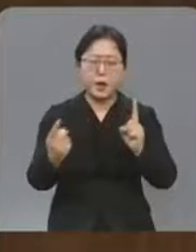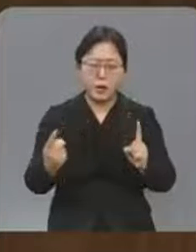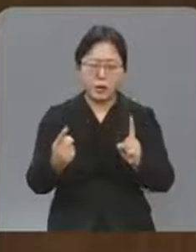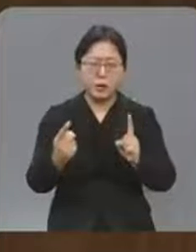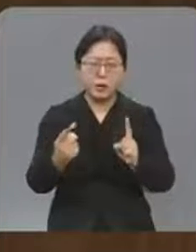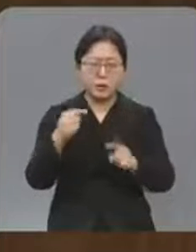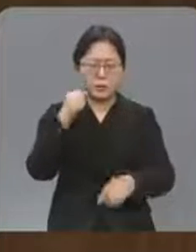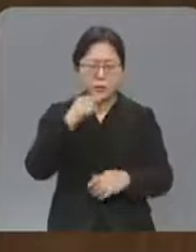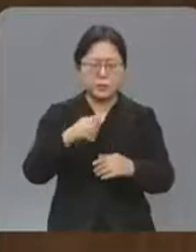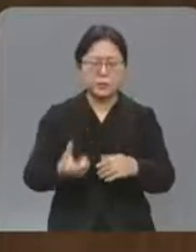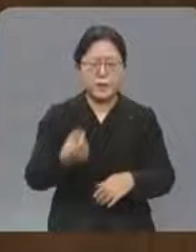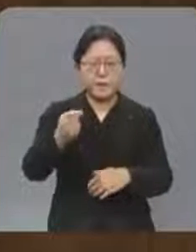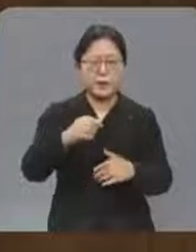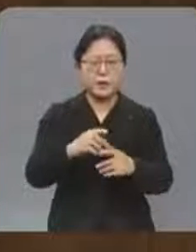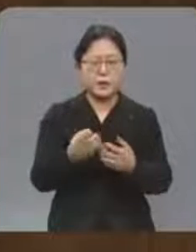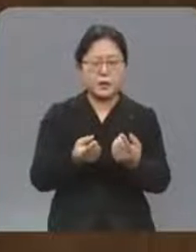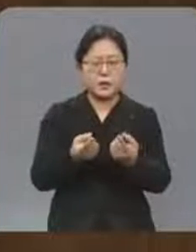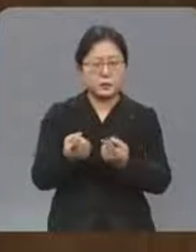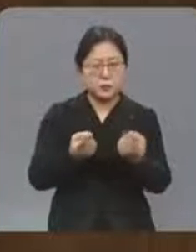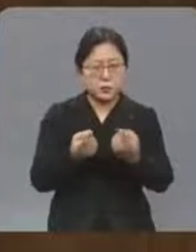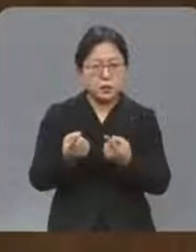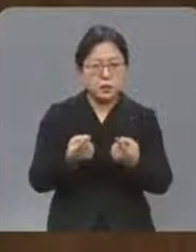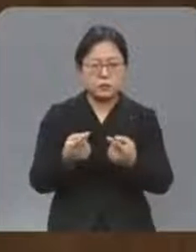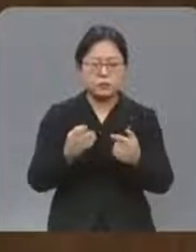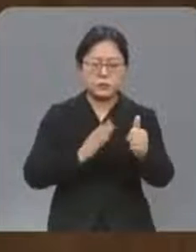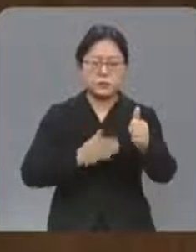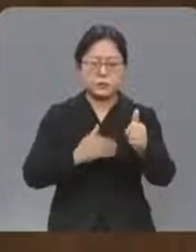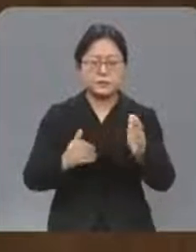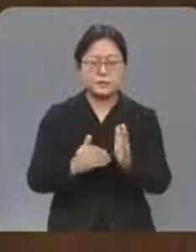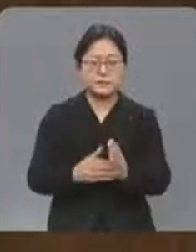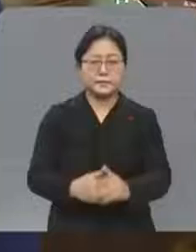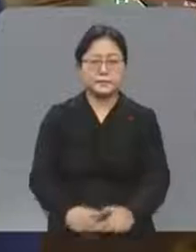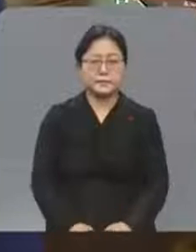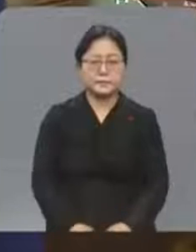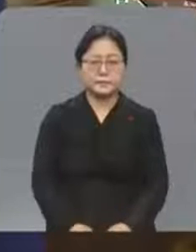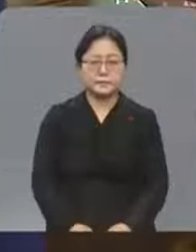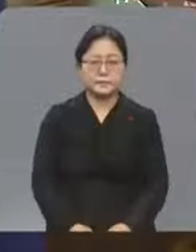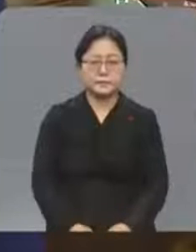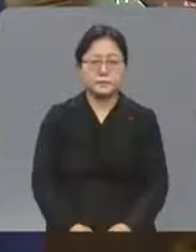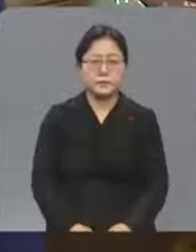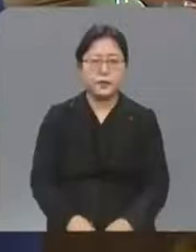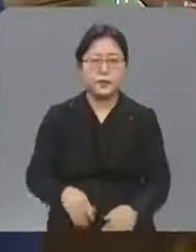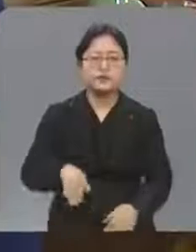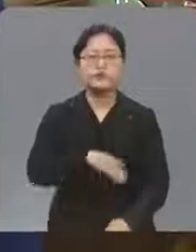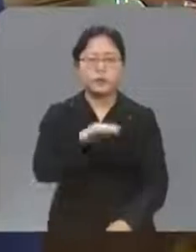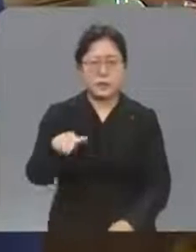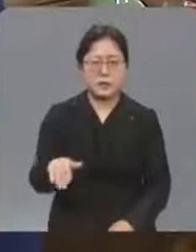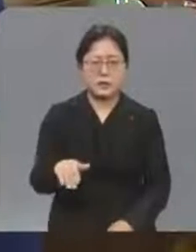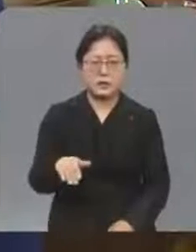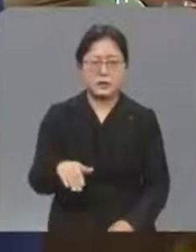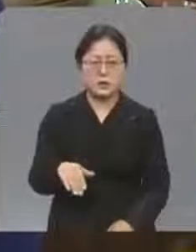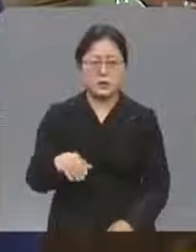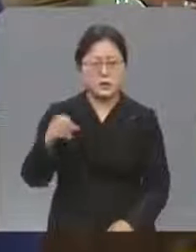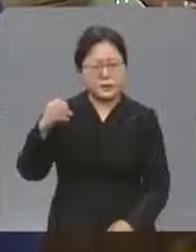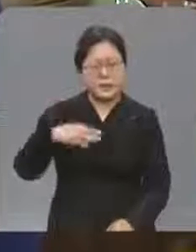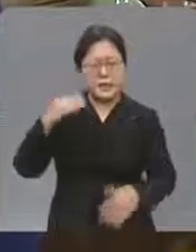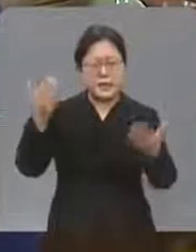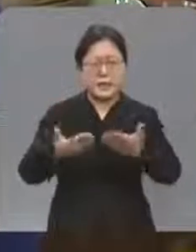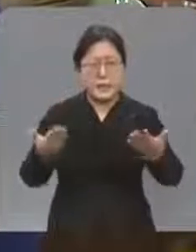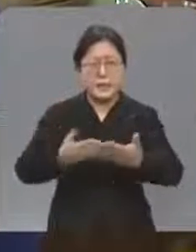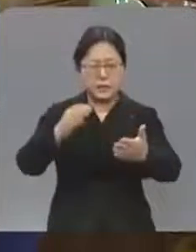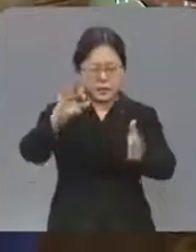조치를 가급적 빨리 완화해 줄 것을 요구하고 있습니다. 차라리 저희가 땀 흘려서 버는